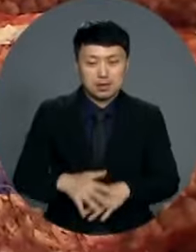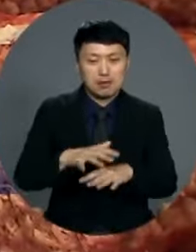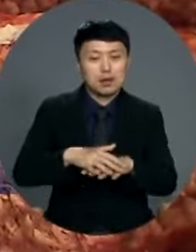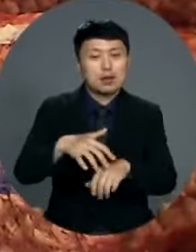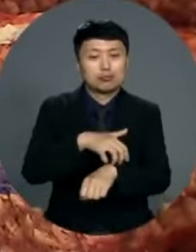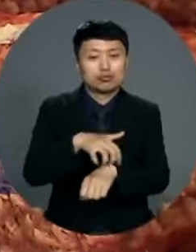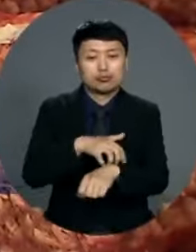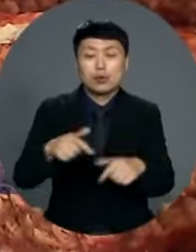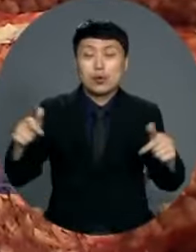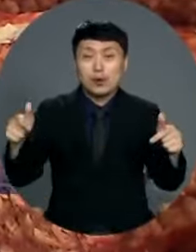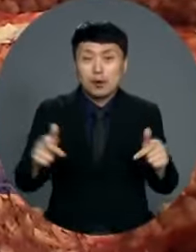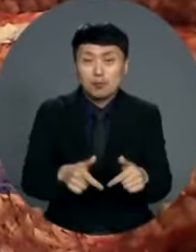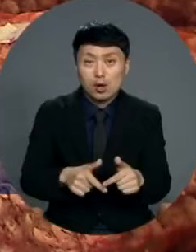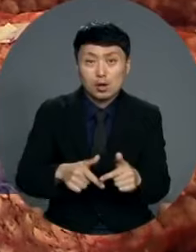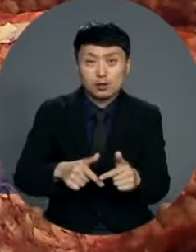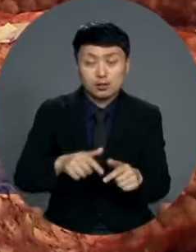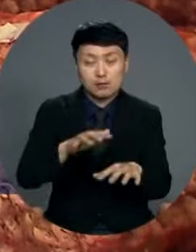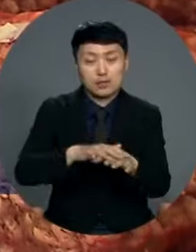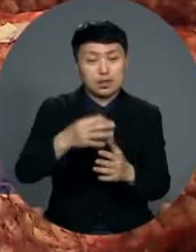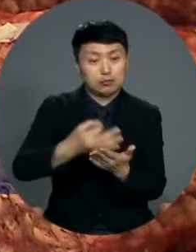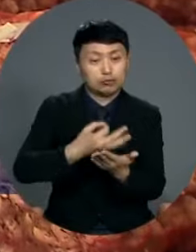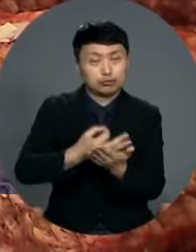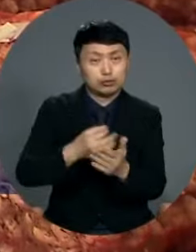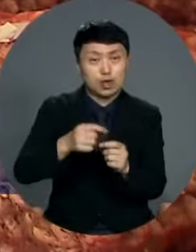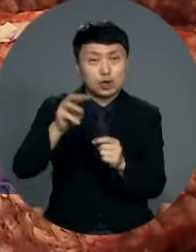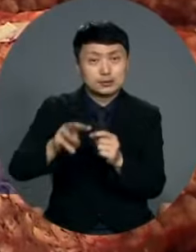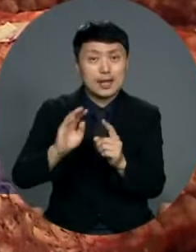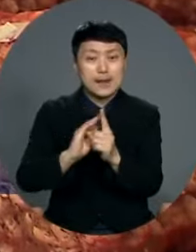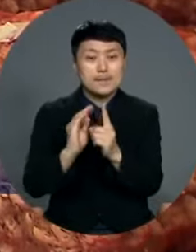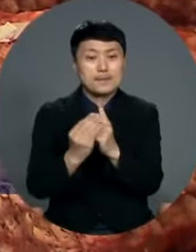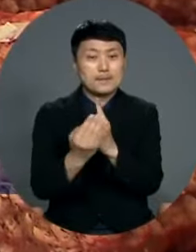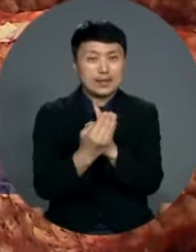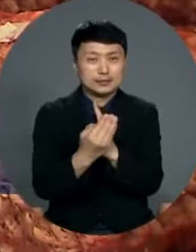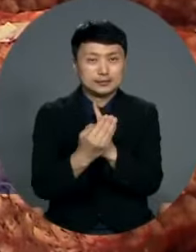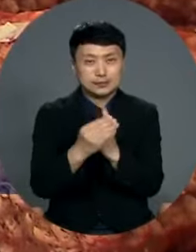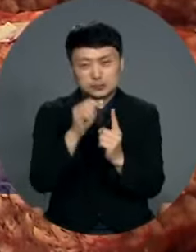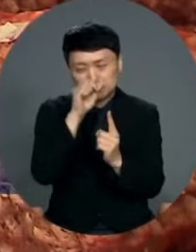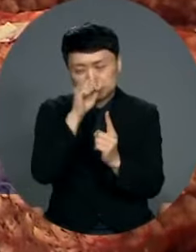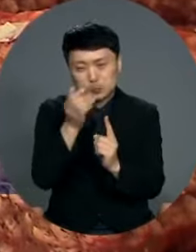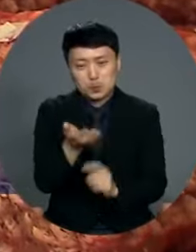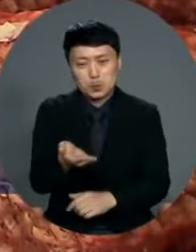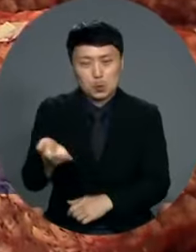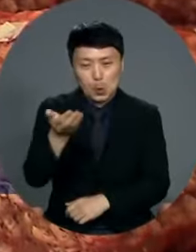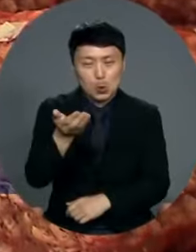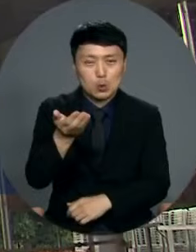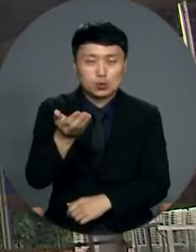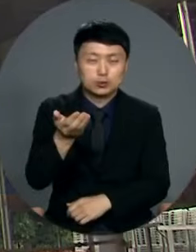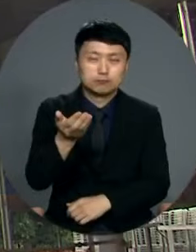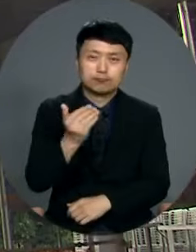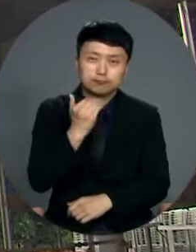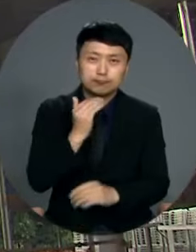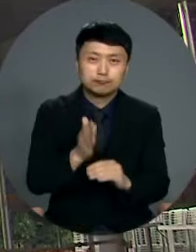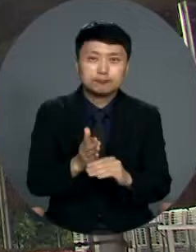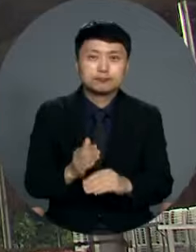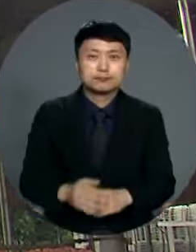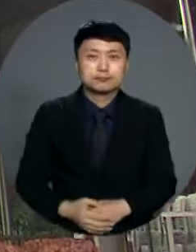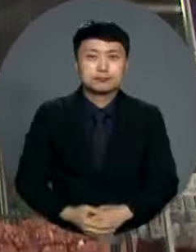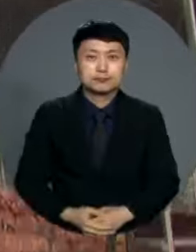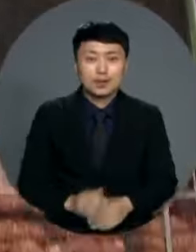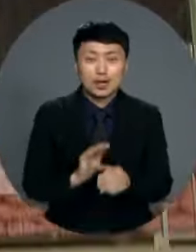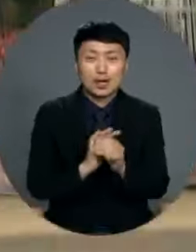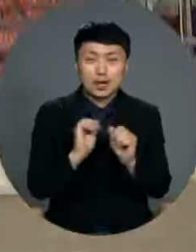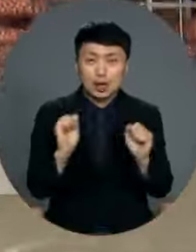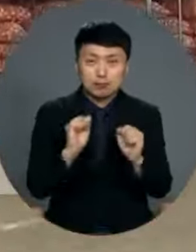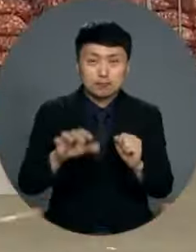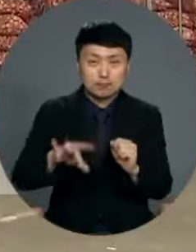해소하고 농가 소득 증대와 영천 마늘 품질 향상에도 기여할 것으로 기대됩니다. 경북